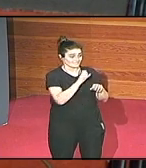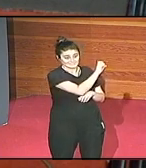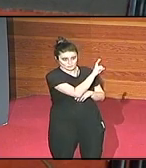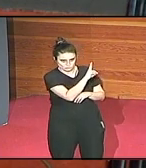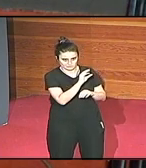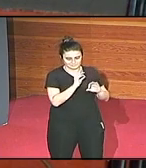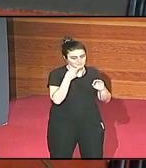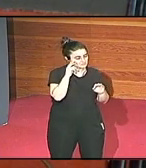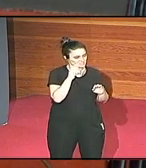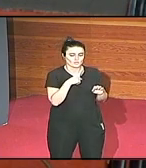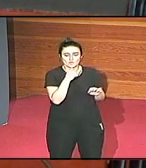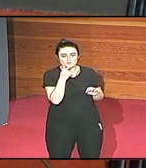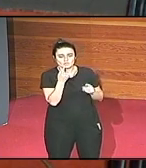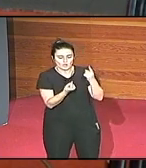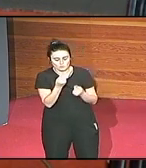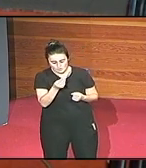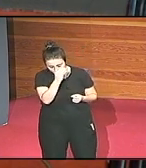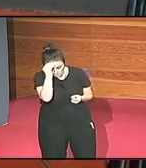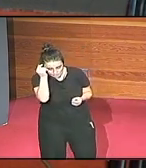ez dute inor utzi nahi eta inor